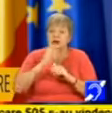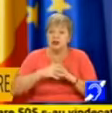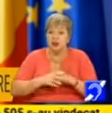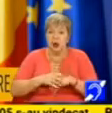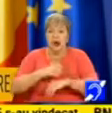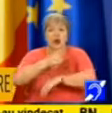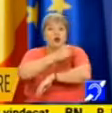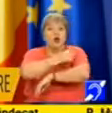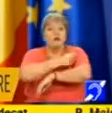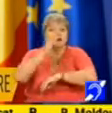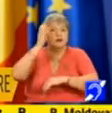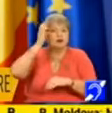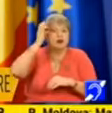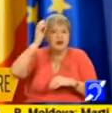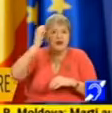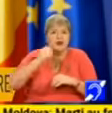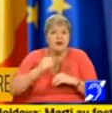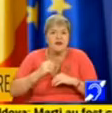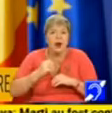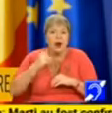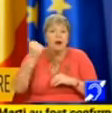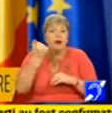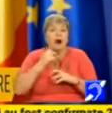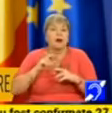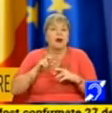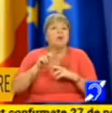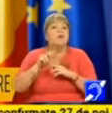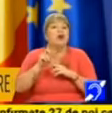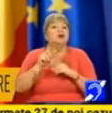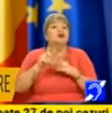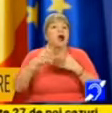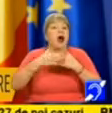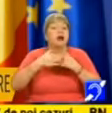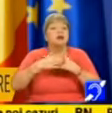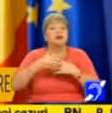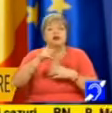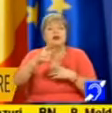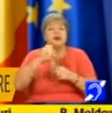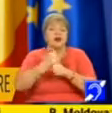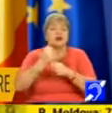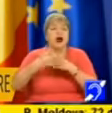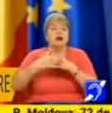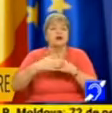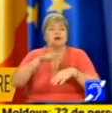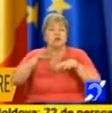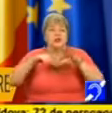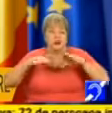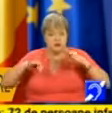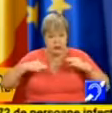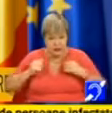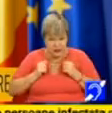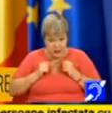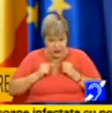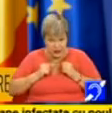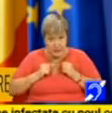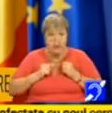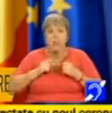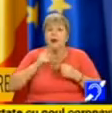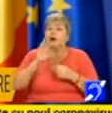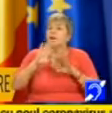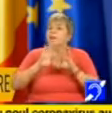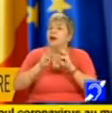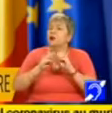comitetul științific care funcționează pe lângă Ministerul Sănătății, cu cei care sunt